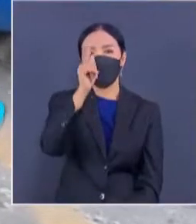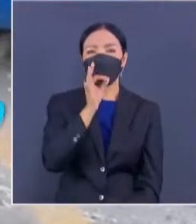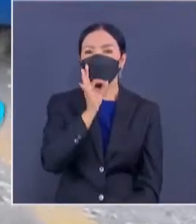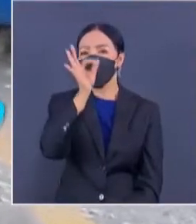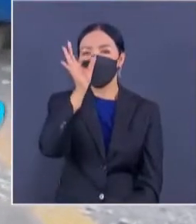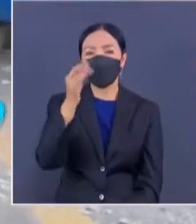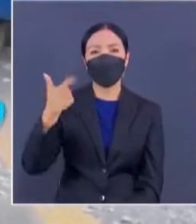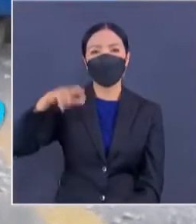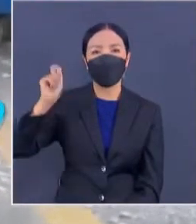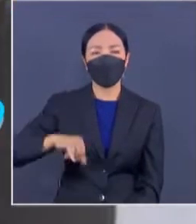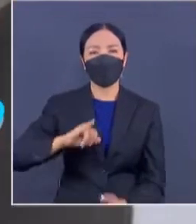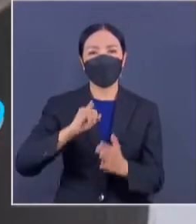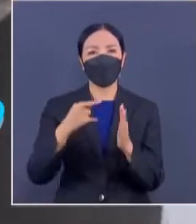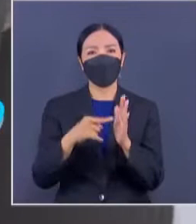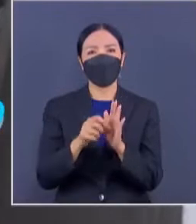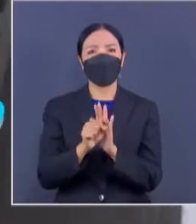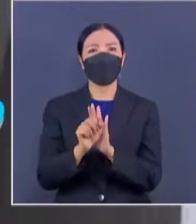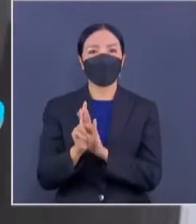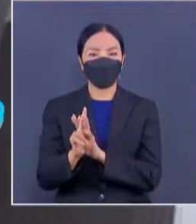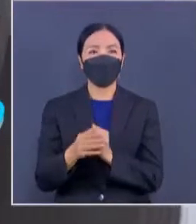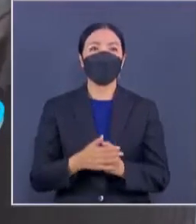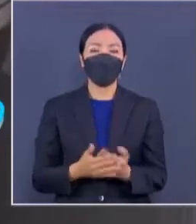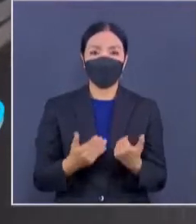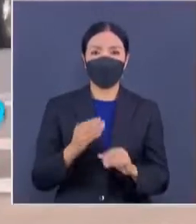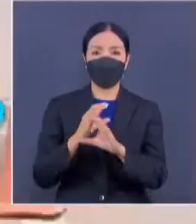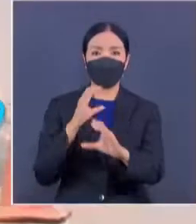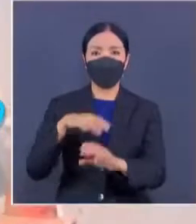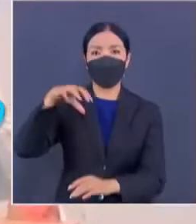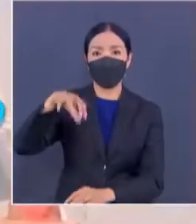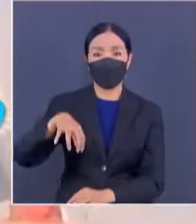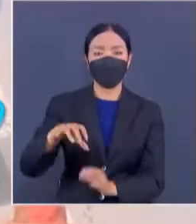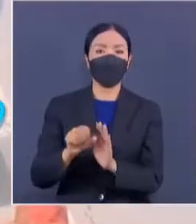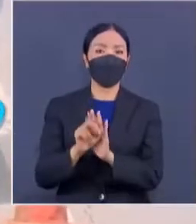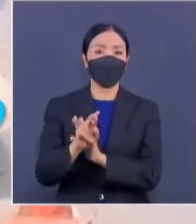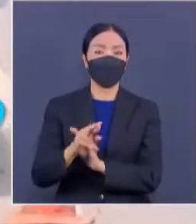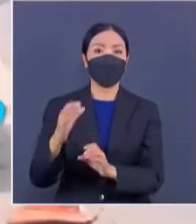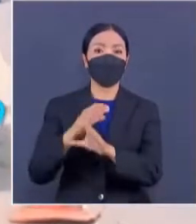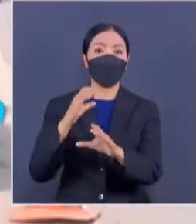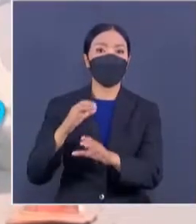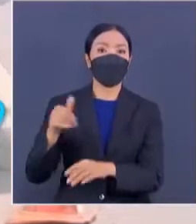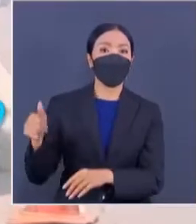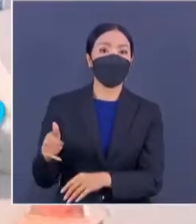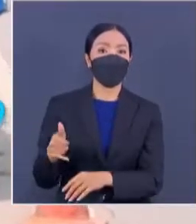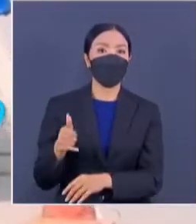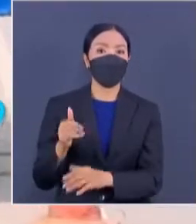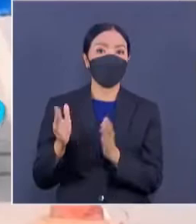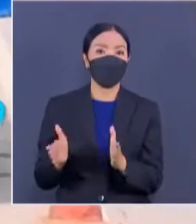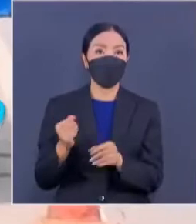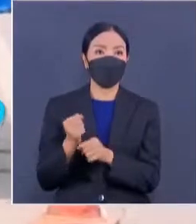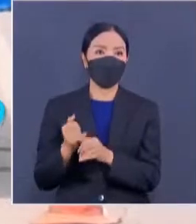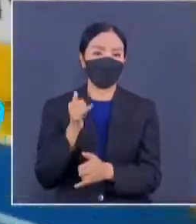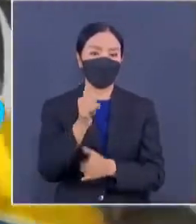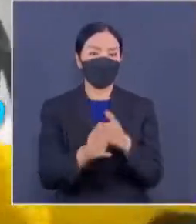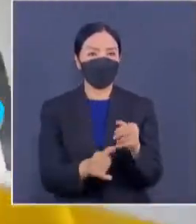ไปขณะทางด้านขนส่งจังหวัดสระบุรีครับเจ้าหน้าที่ขนส่งก็เข้าตรวจสอบซากรถทัวร์คันที่เกิดเหตุอีกครั้งหนึ่ง